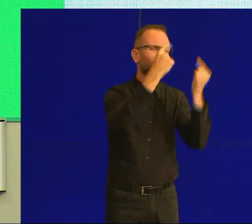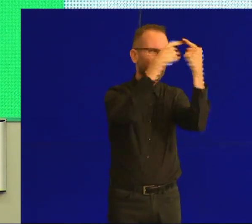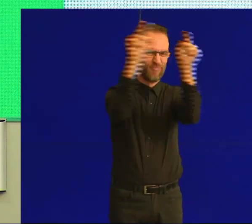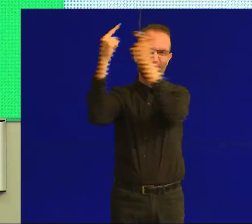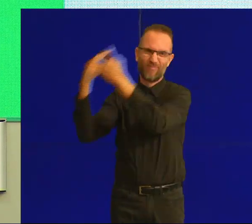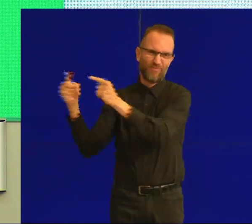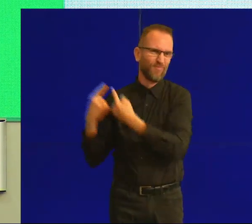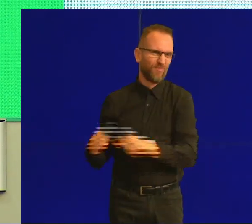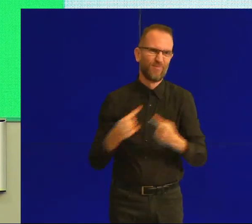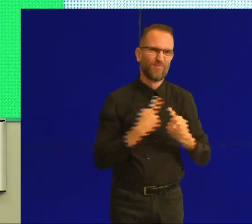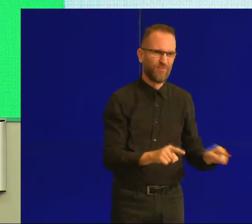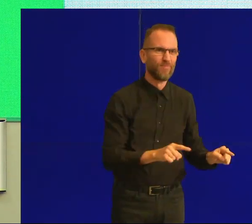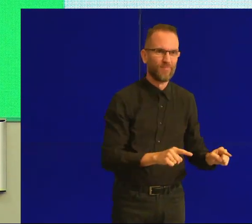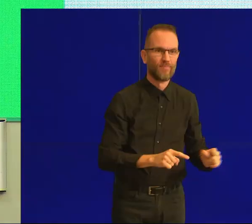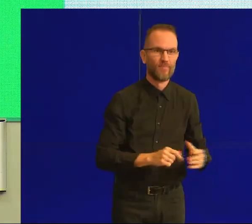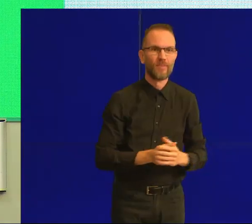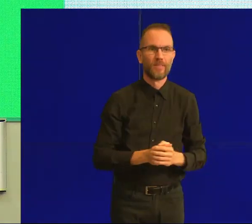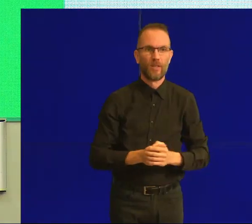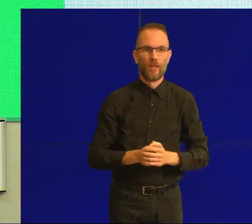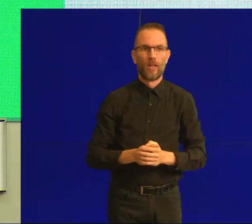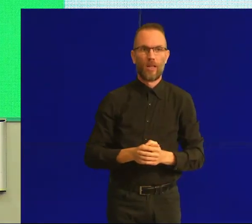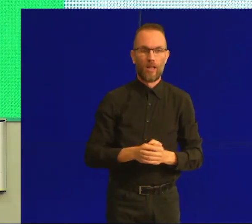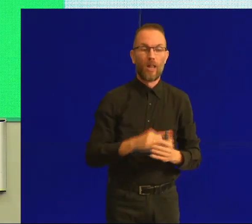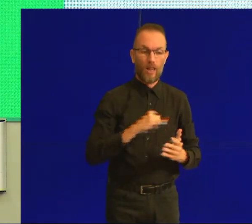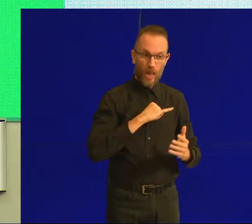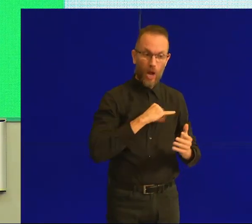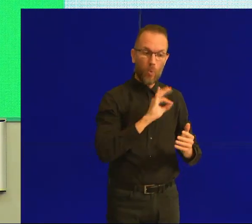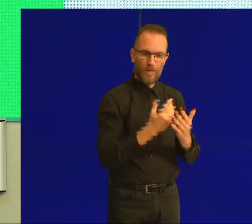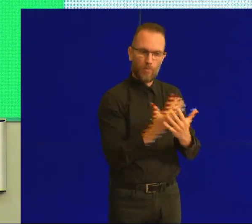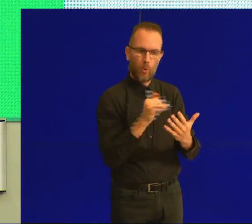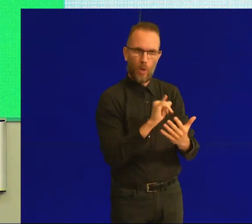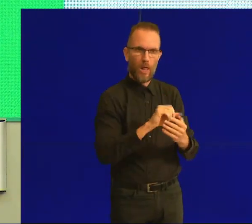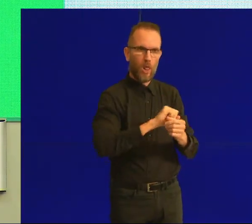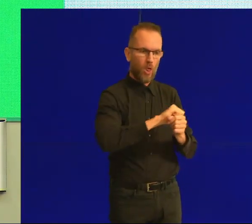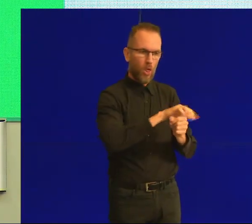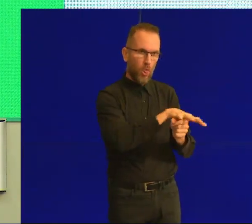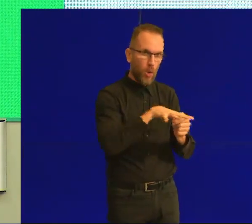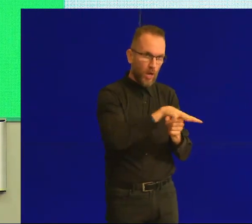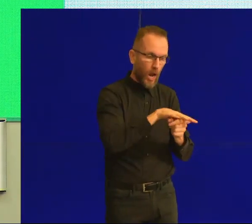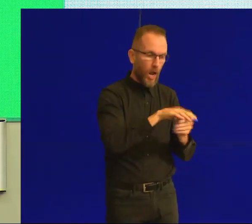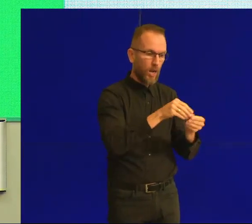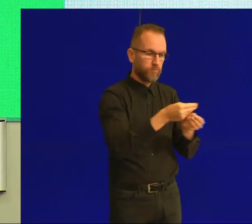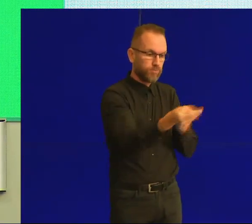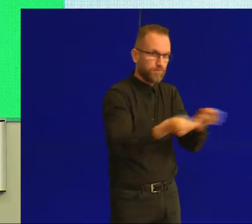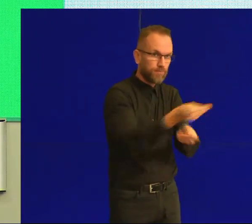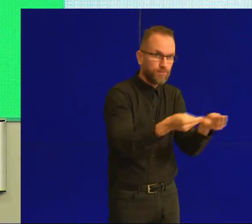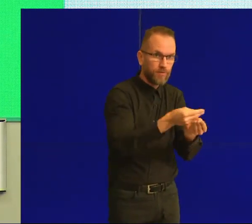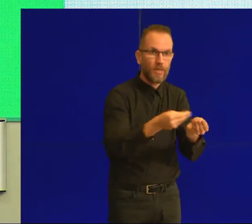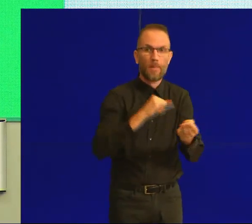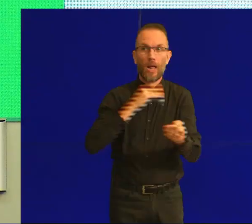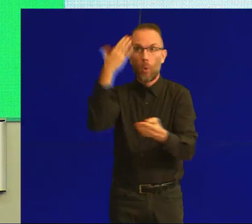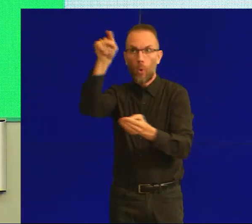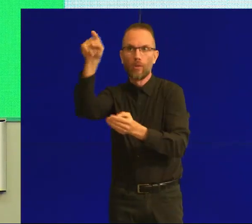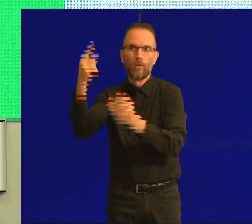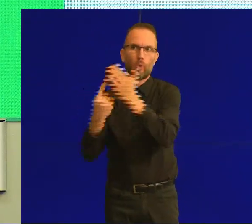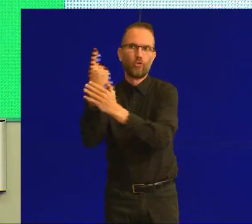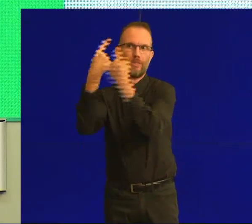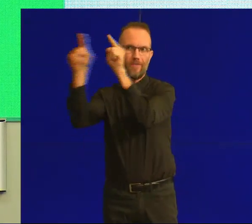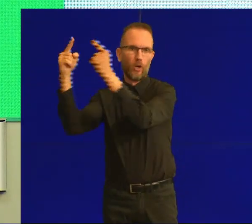transmission locale mais qui encore localisé à certains à certains endroits et cela montre donc les mesures générales